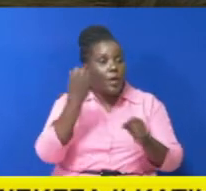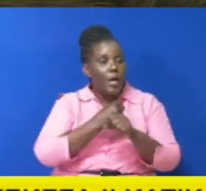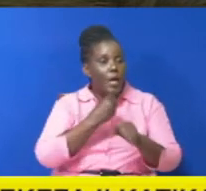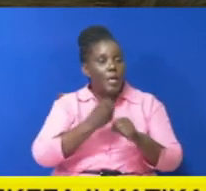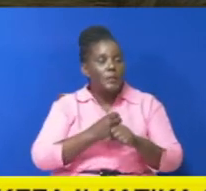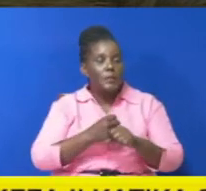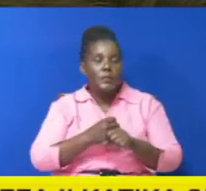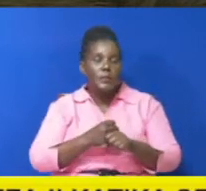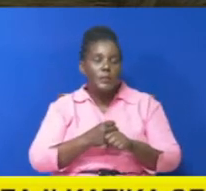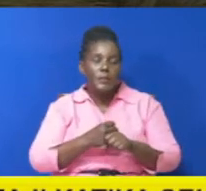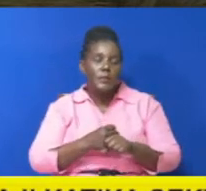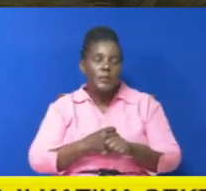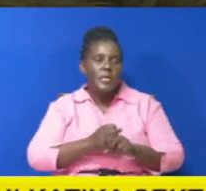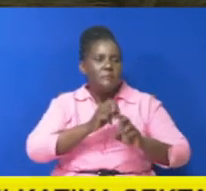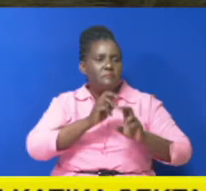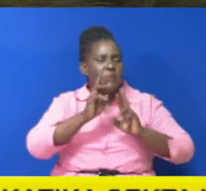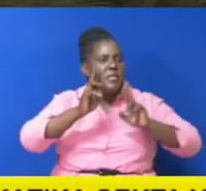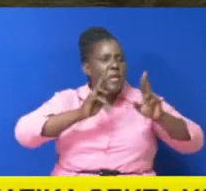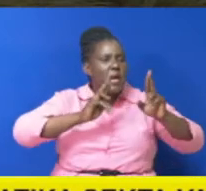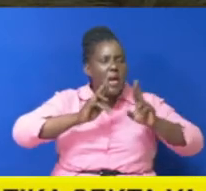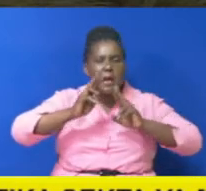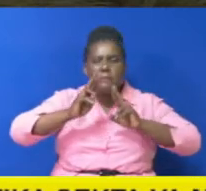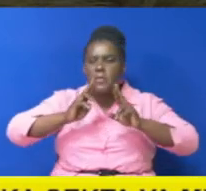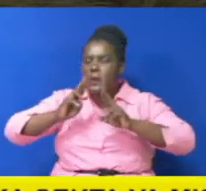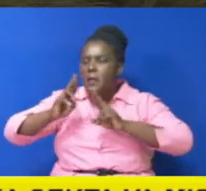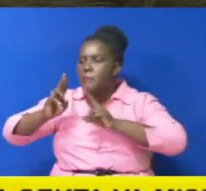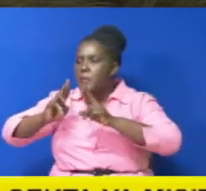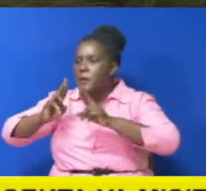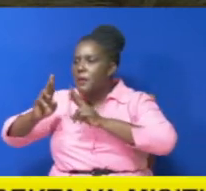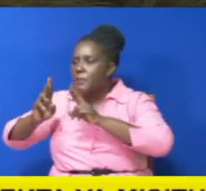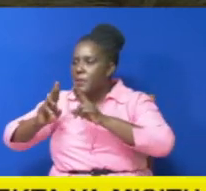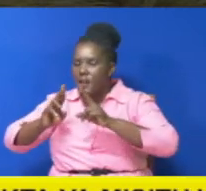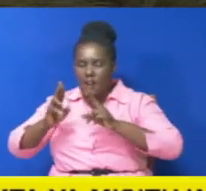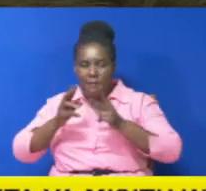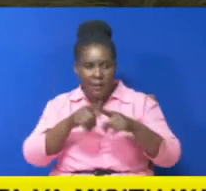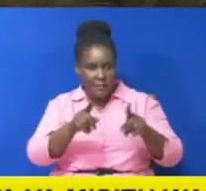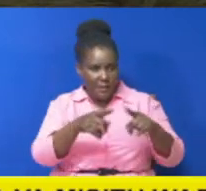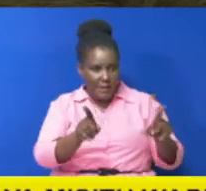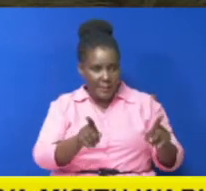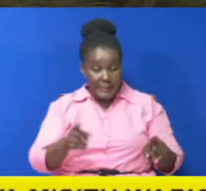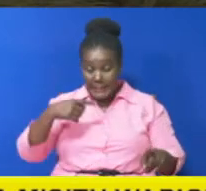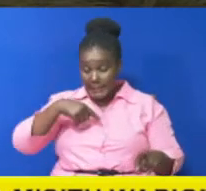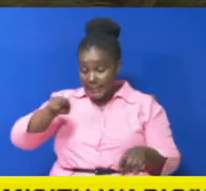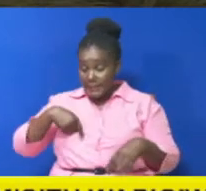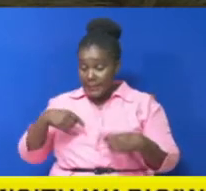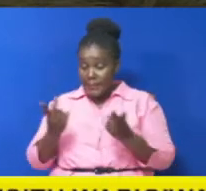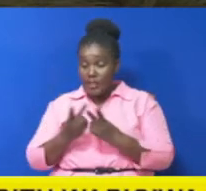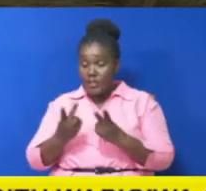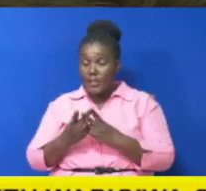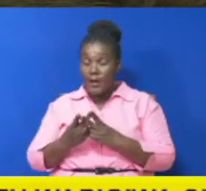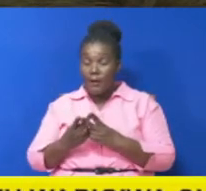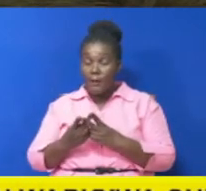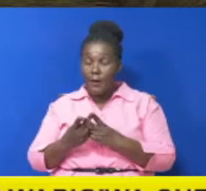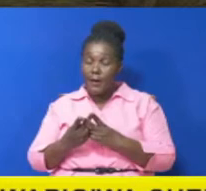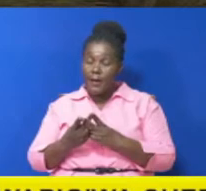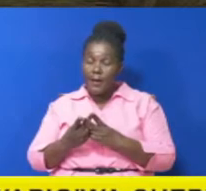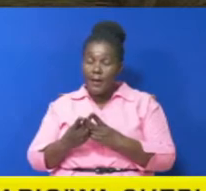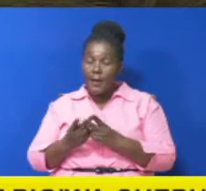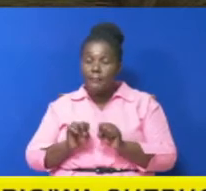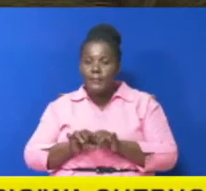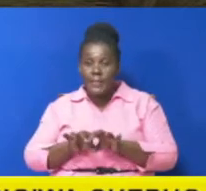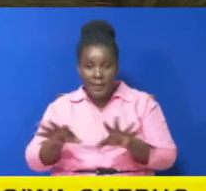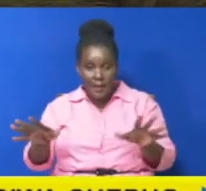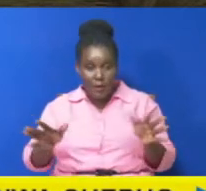kwenye hatari ya kusafirishwa. Kwa sisi kama TANAHUD, kama nilivyosema awali, kupitia mashirika wanachama,